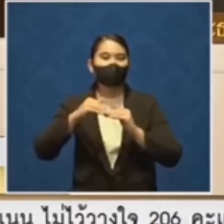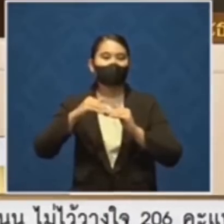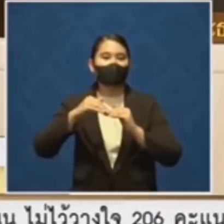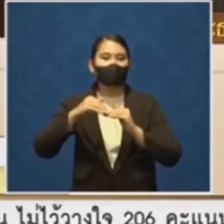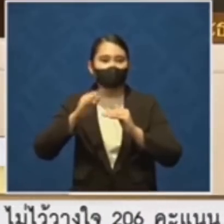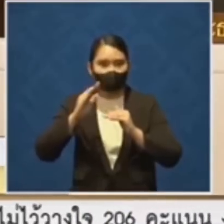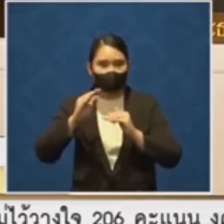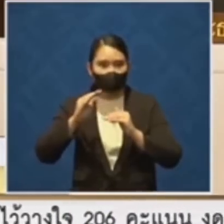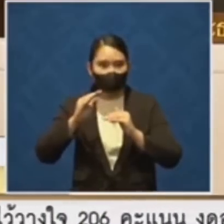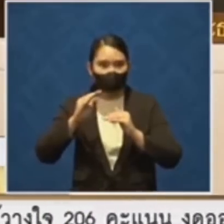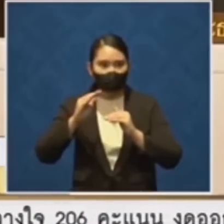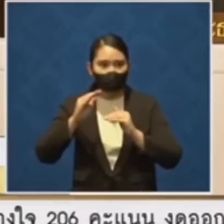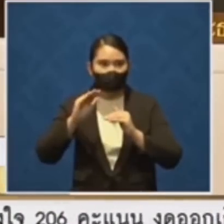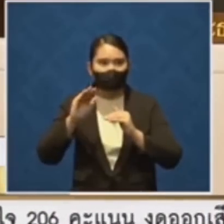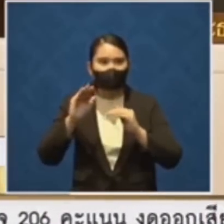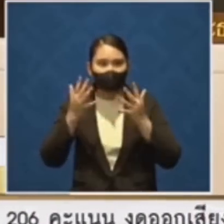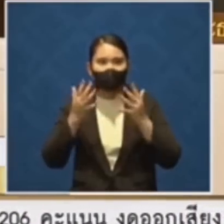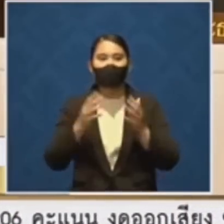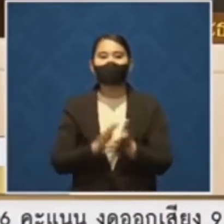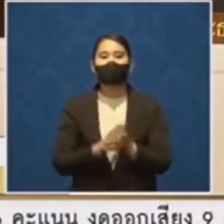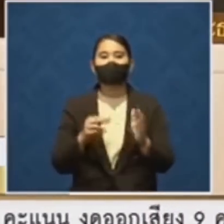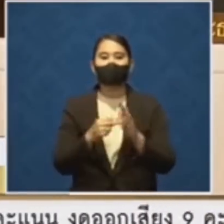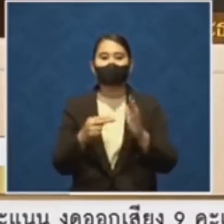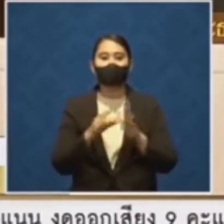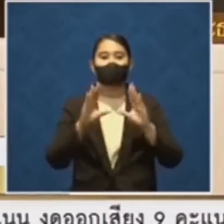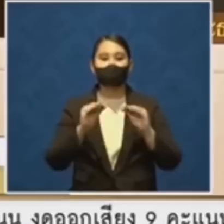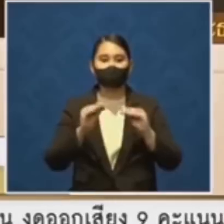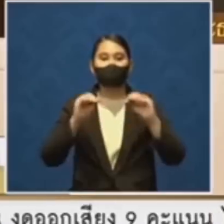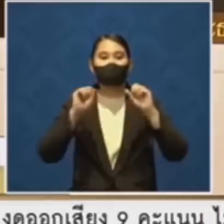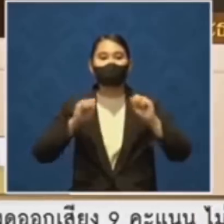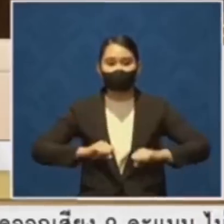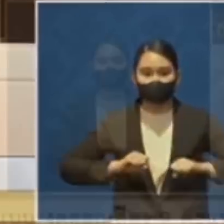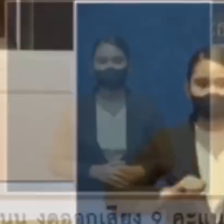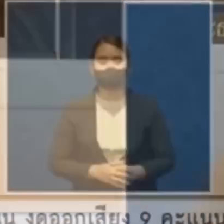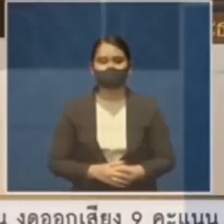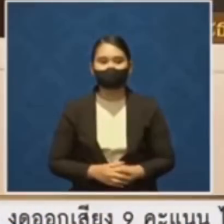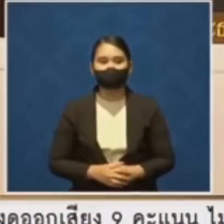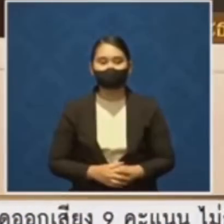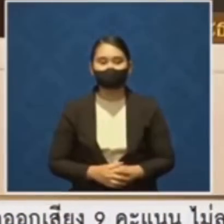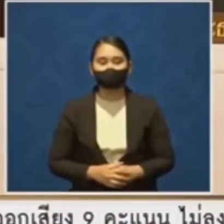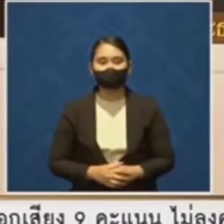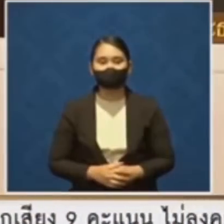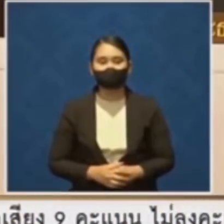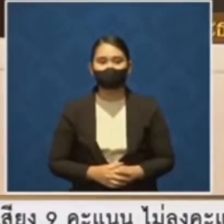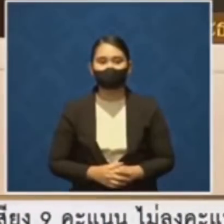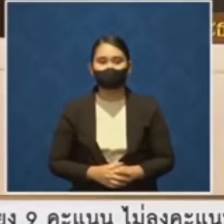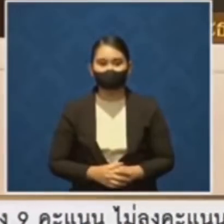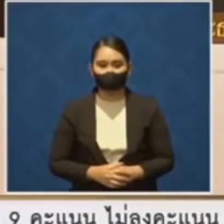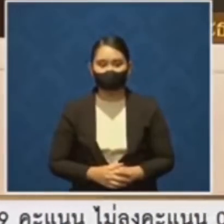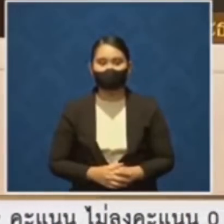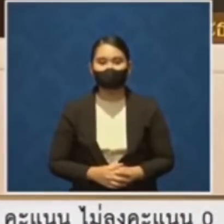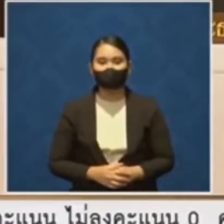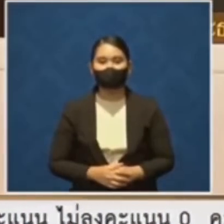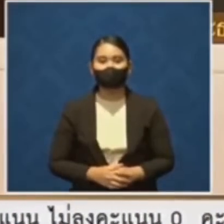ภาผู้แทนราษฎรจึงถือว่าที่ประชุมมีมติไว้วางใจครับจำนวนผู้ลงมติ